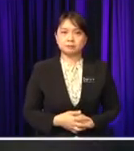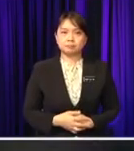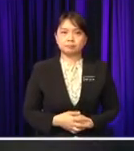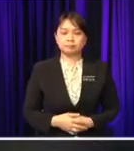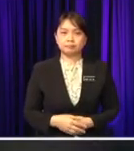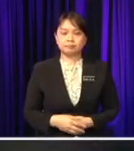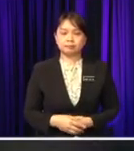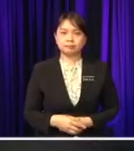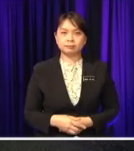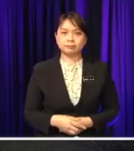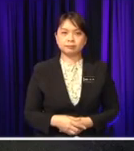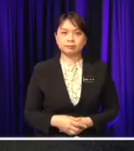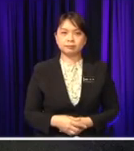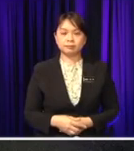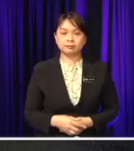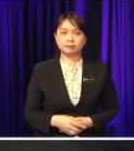mereka